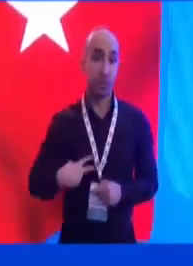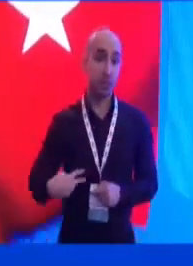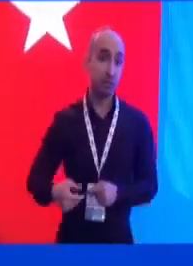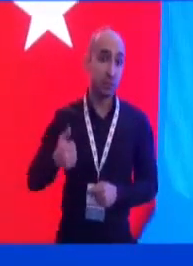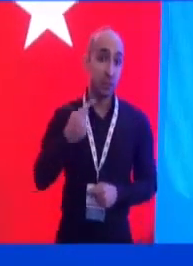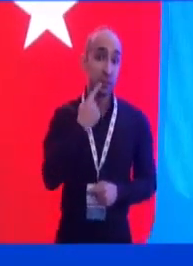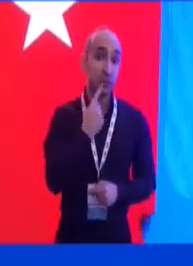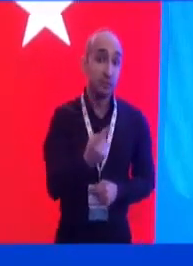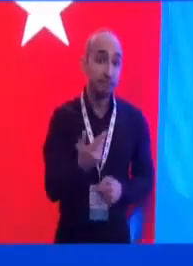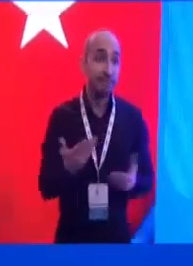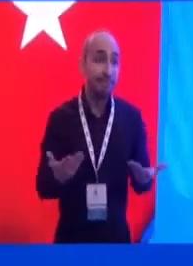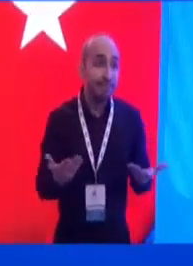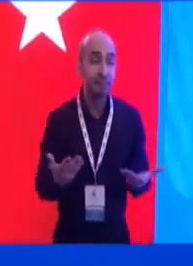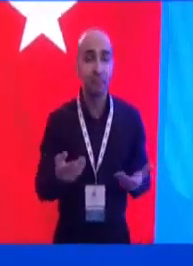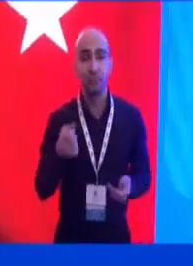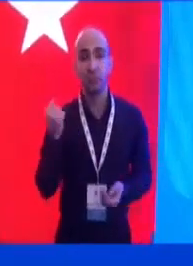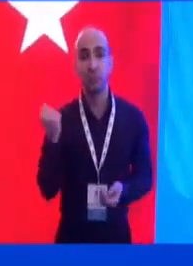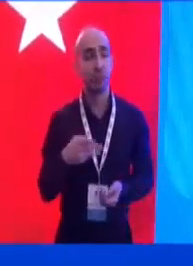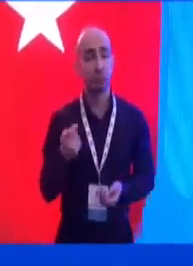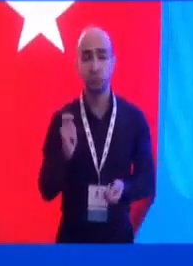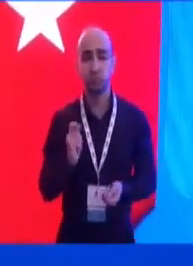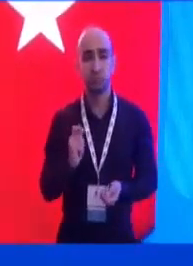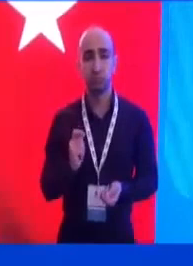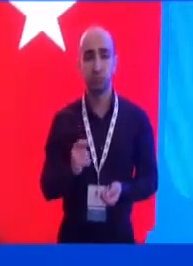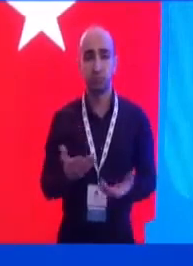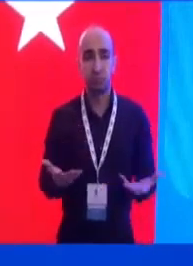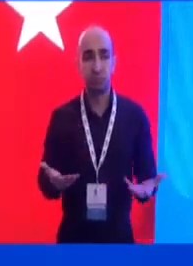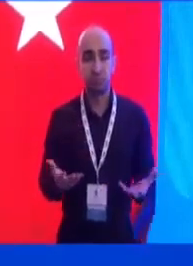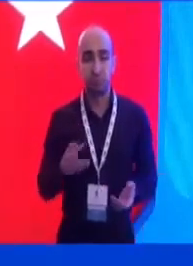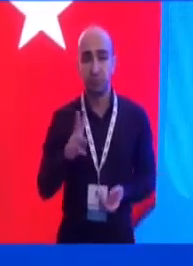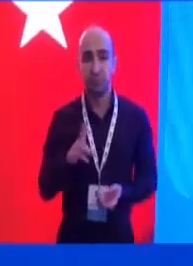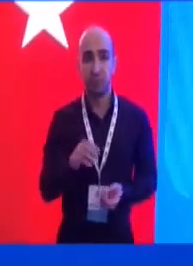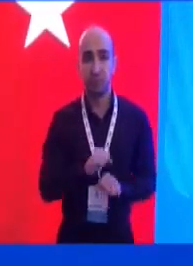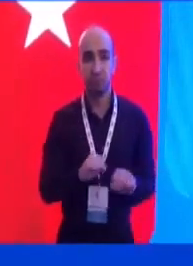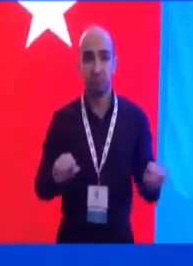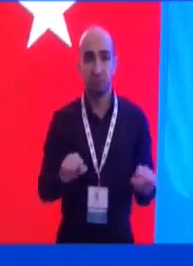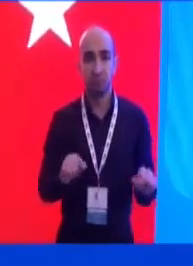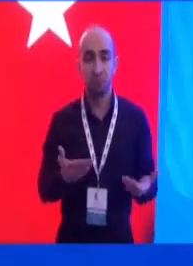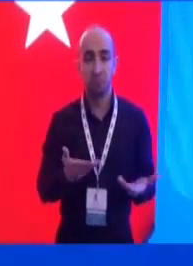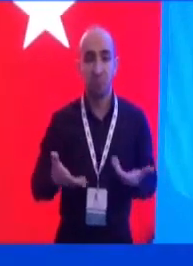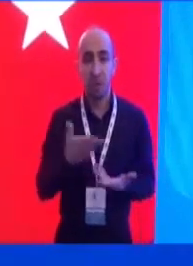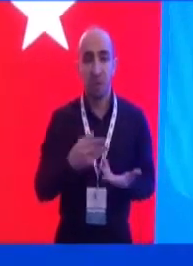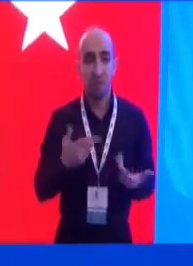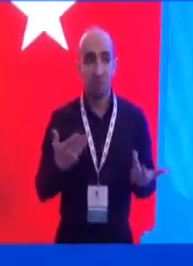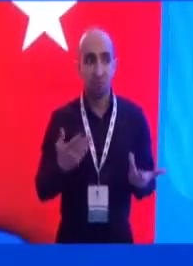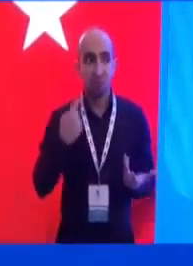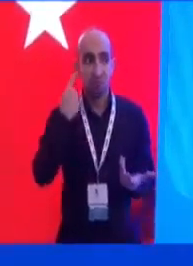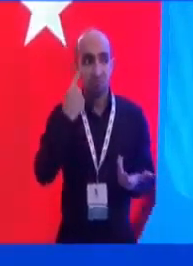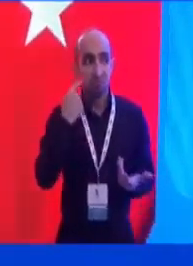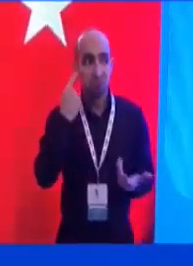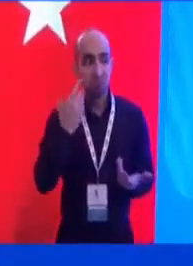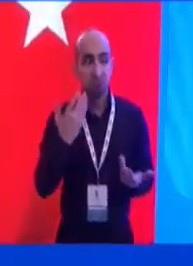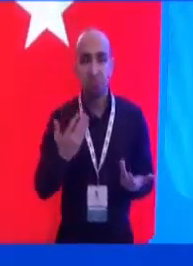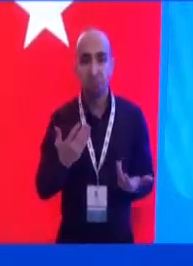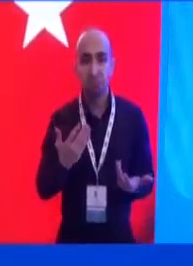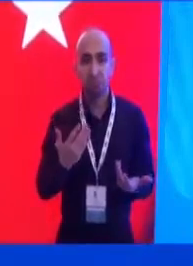ilgili rakam gerçekten çok çarpıcı ve hepimizin şöyle bir başımızı